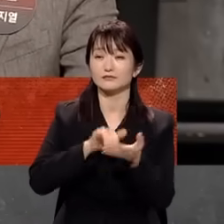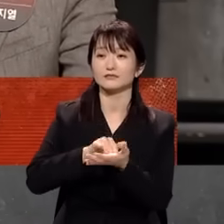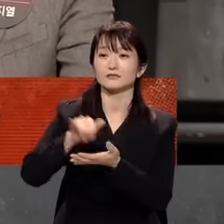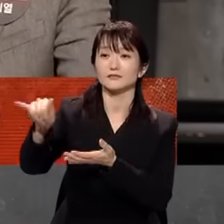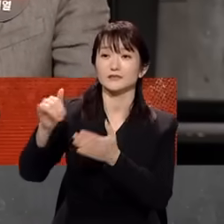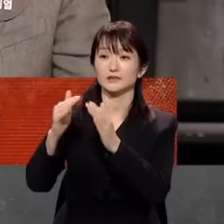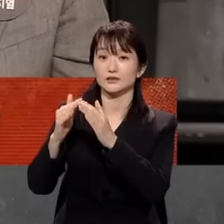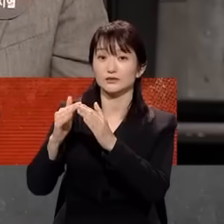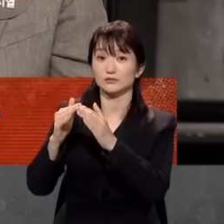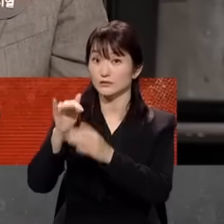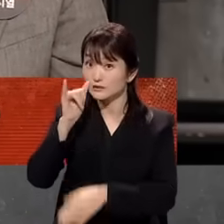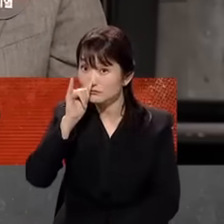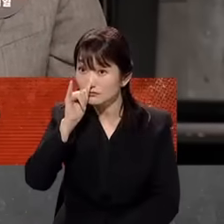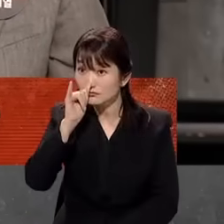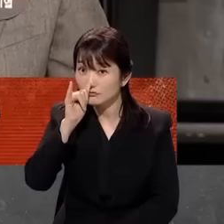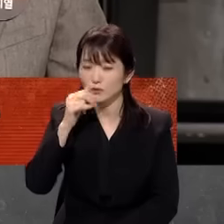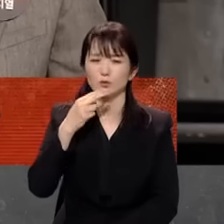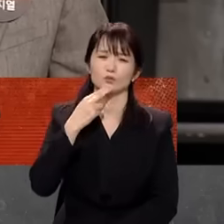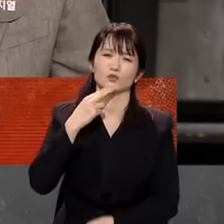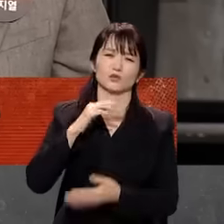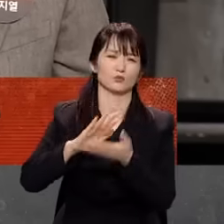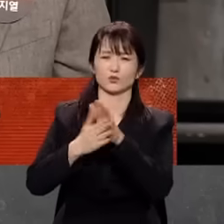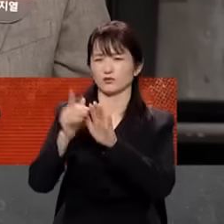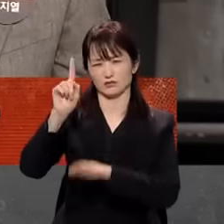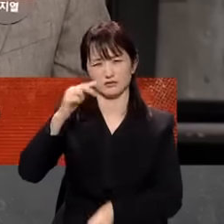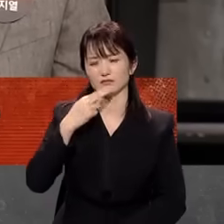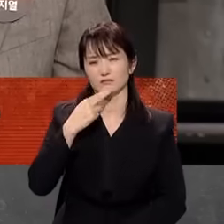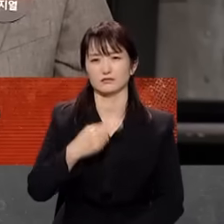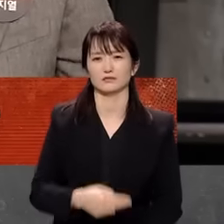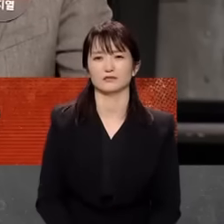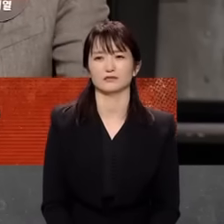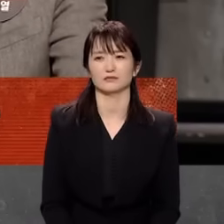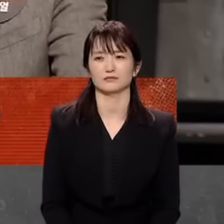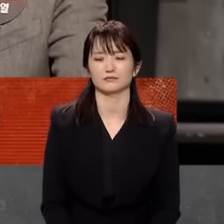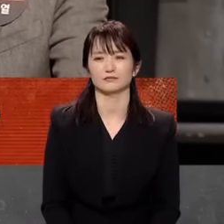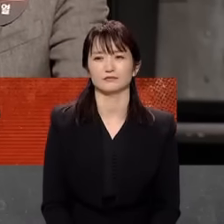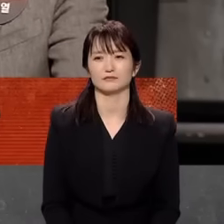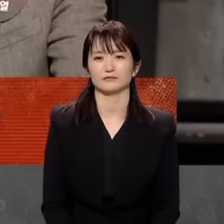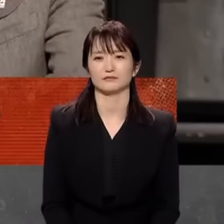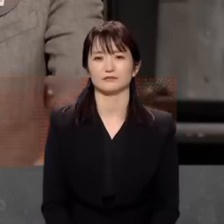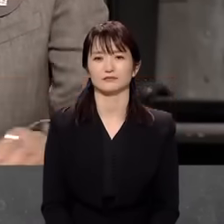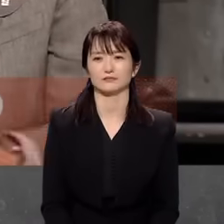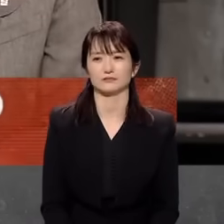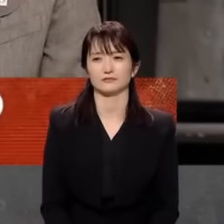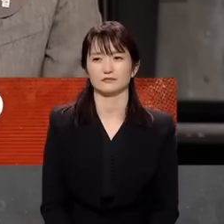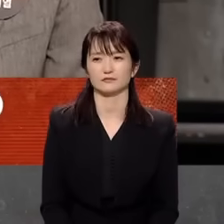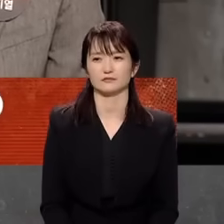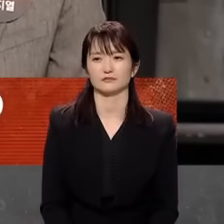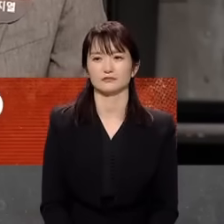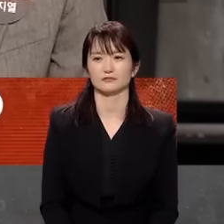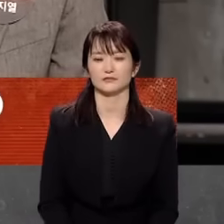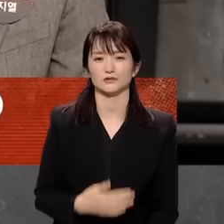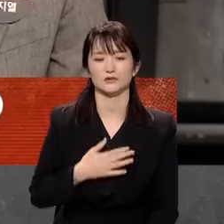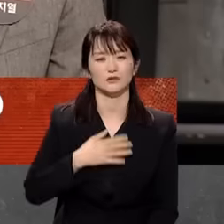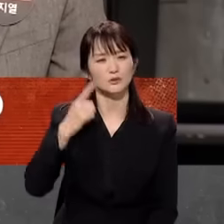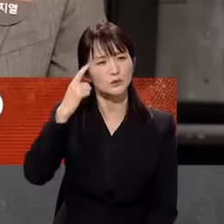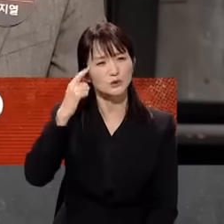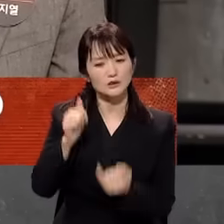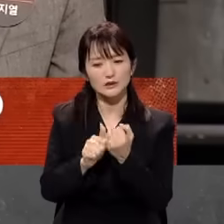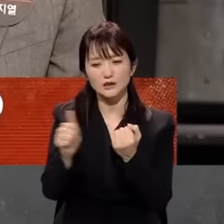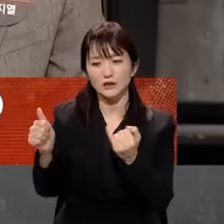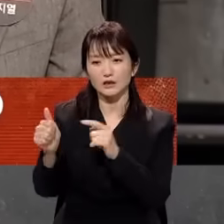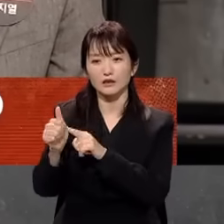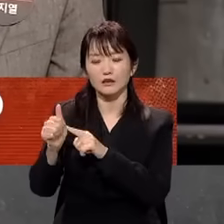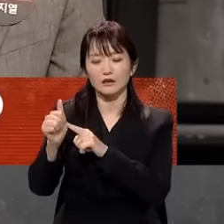떡하니 생깁니까? 뭐 변하는 게 있어요? 없거든요. 없기 때문에. 이거는 제가 만약에 남편 미쳐버릴 것 같아요. 이거